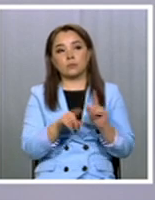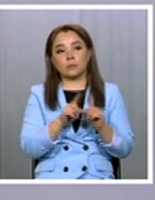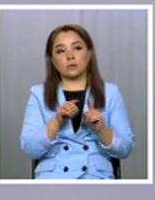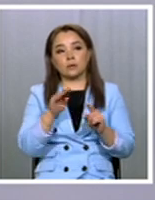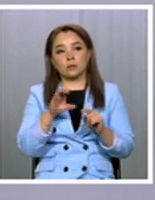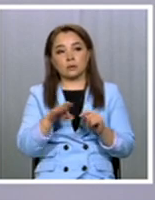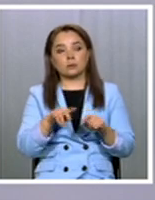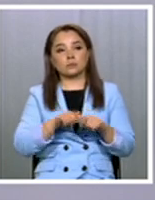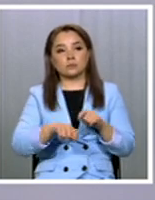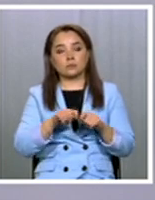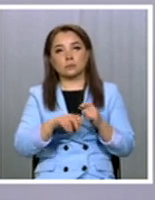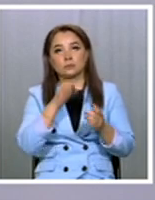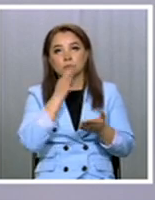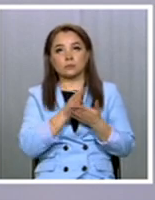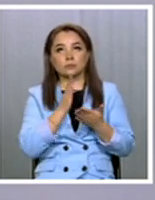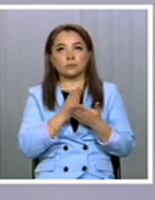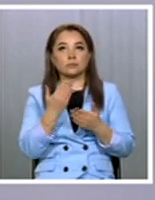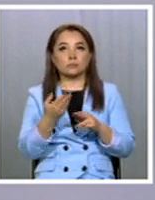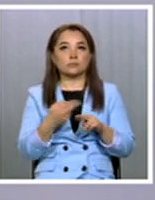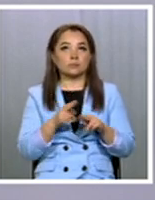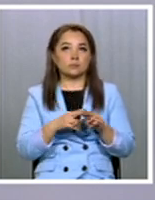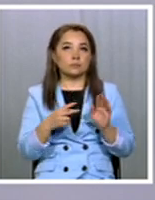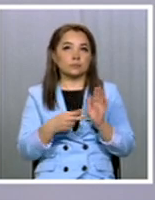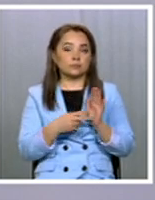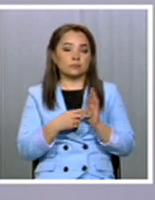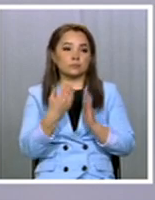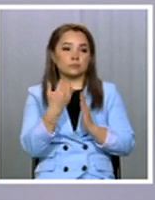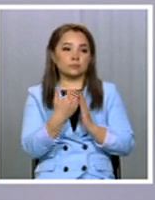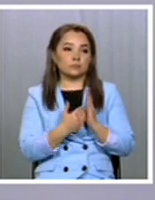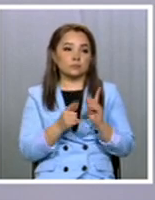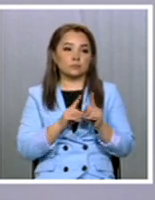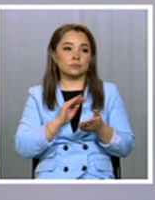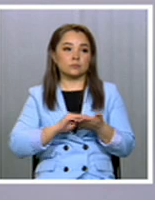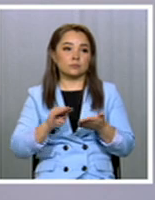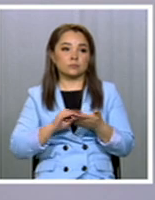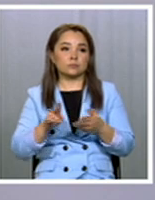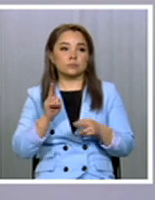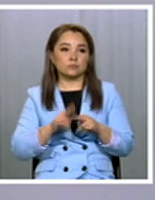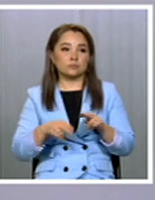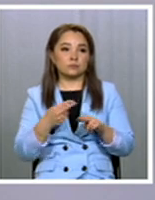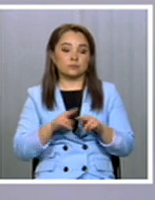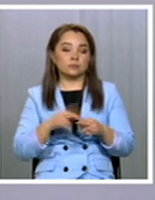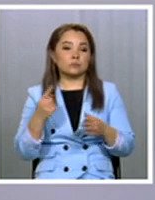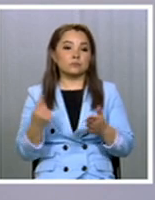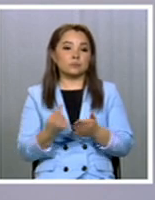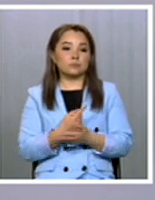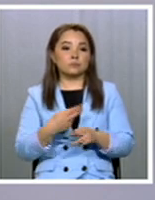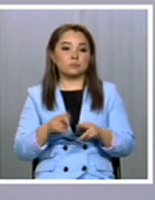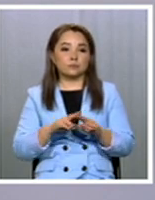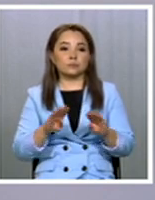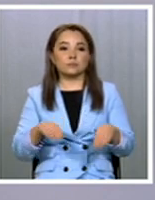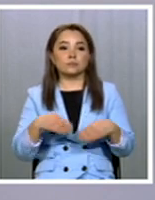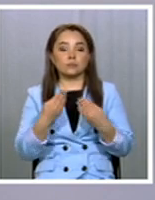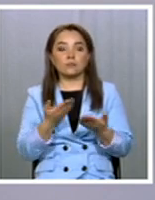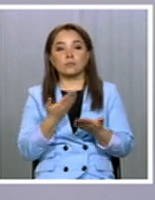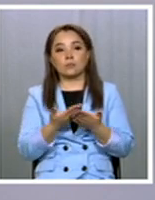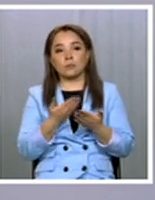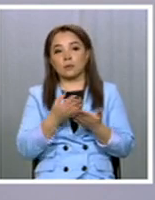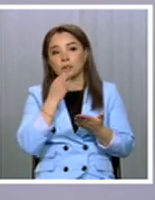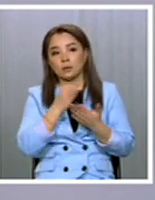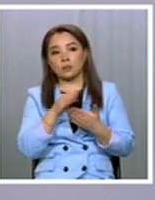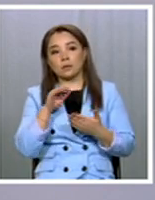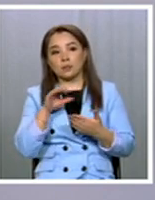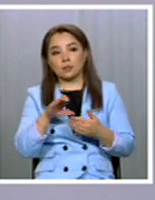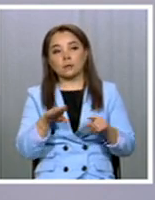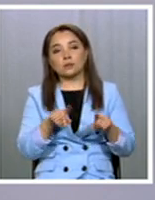деп аталады дедік. Яғни бағдарламаны жазып алғаннан кейін, алғашқы берілген мысалдарды, немесе